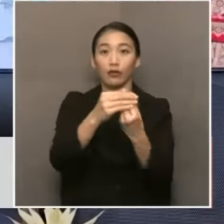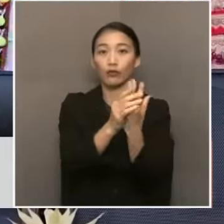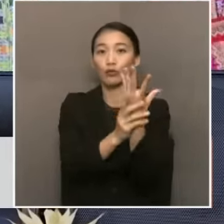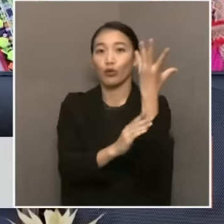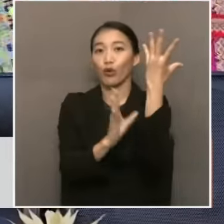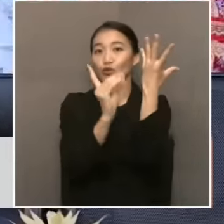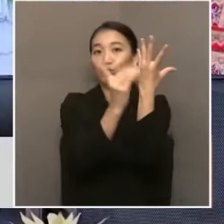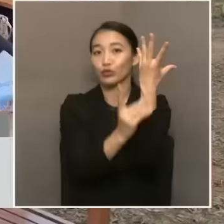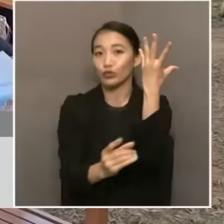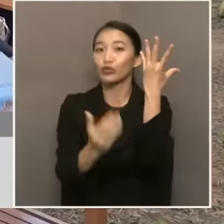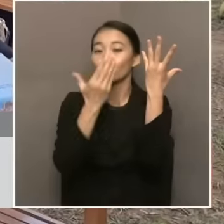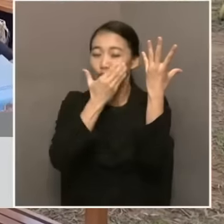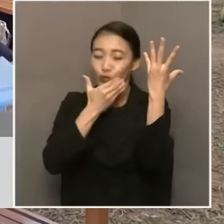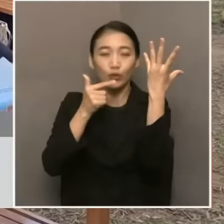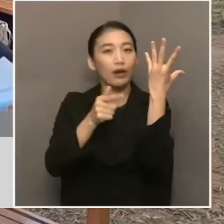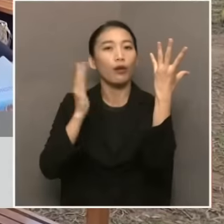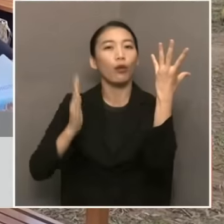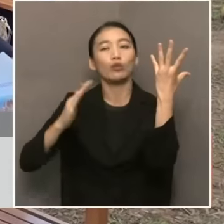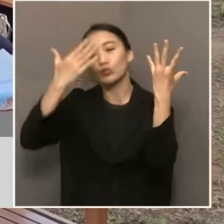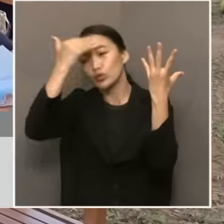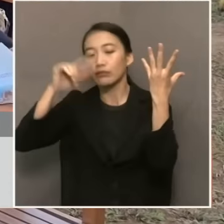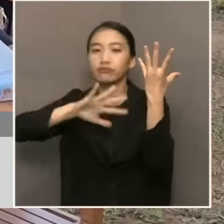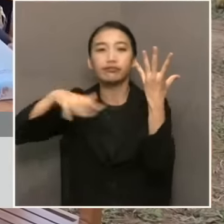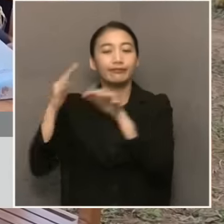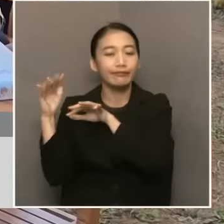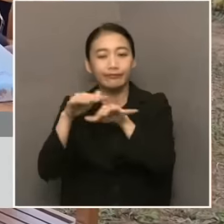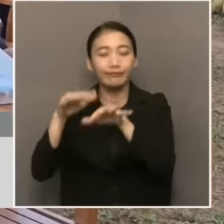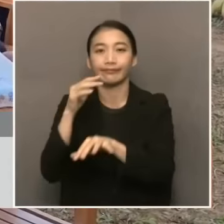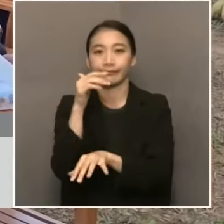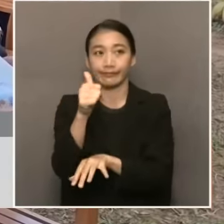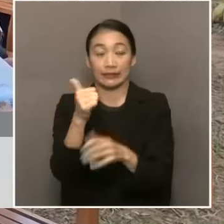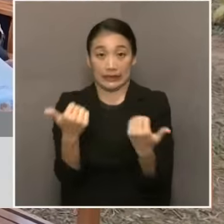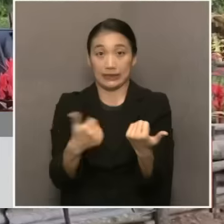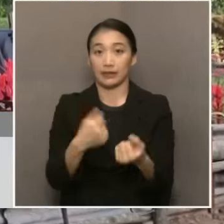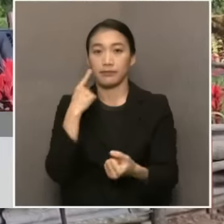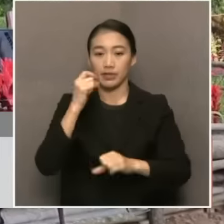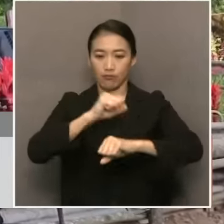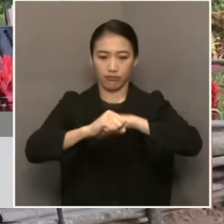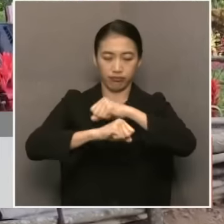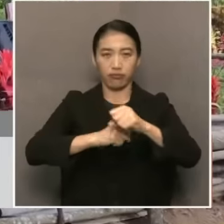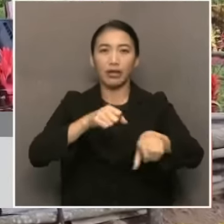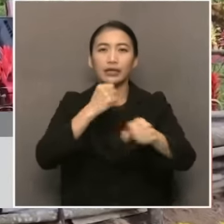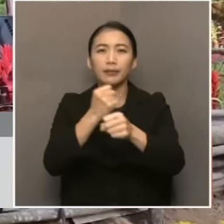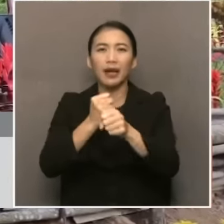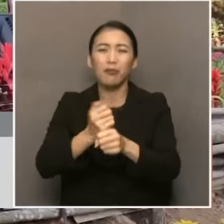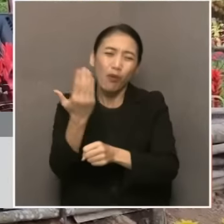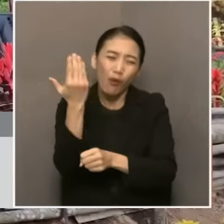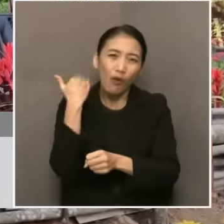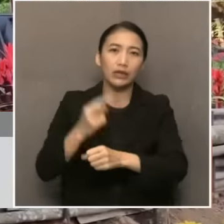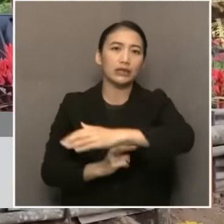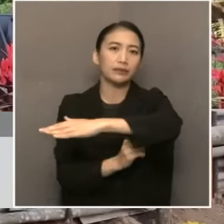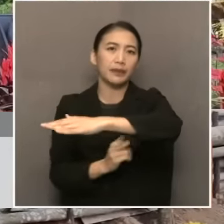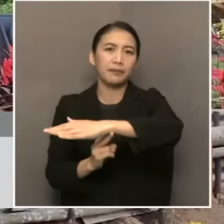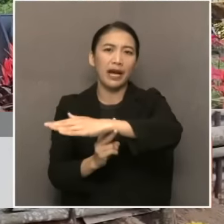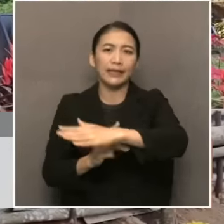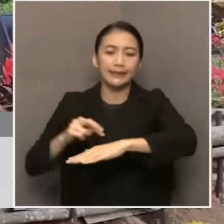คร่งบานยอดนิยมของหมู่บ้านร่องกล้านะคะมีการซ่อมแซมปรับปรุงมินิสกายวอล์กเดิมให้แข็งแรง